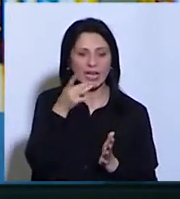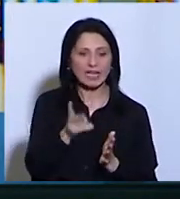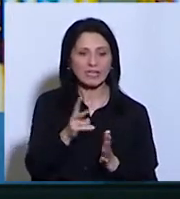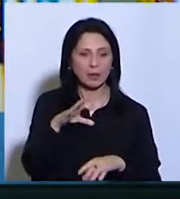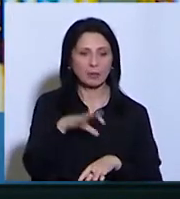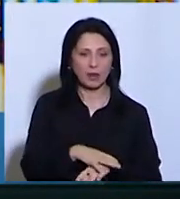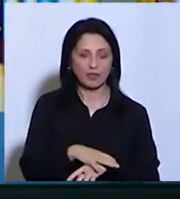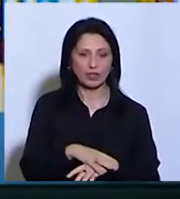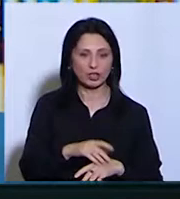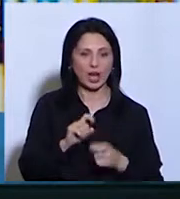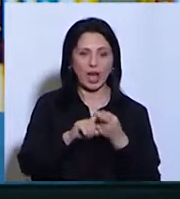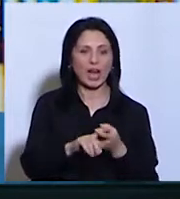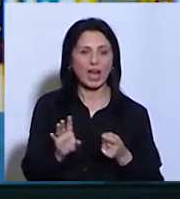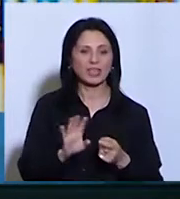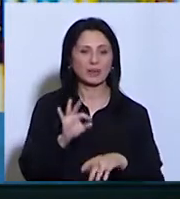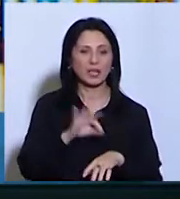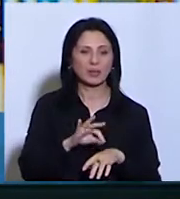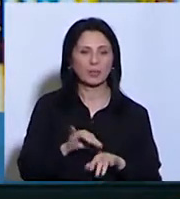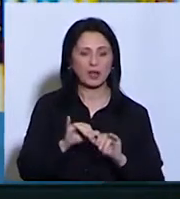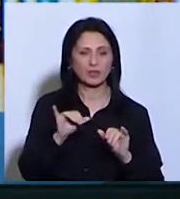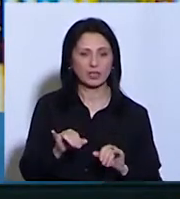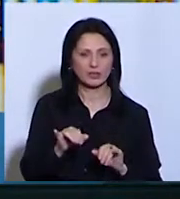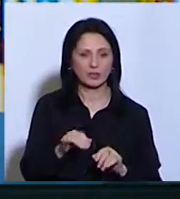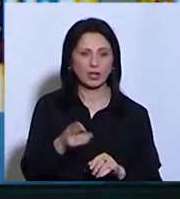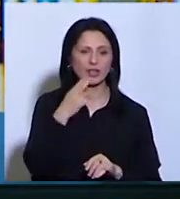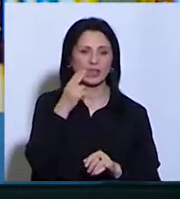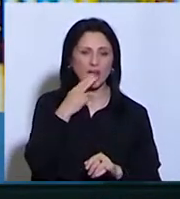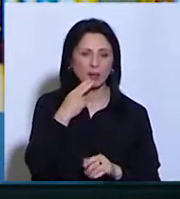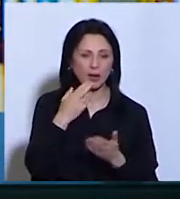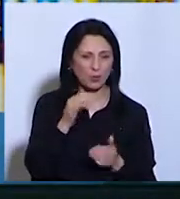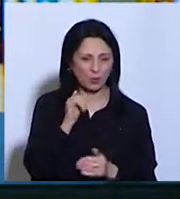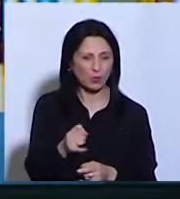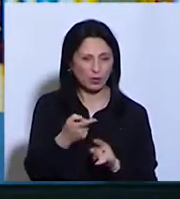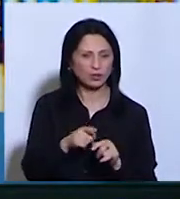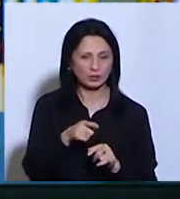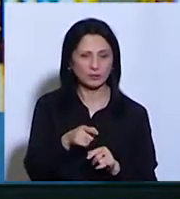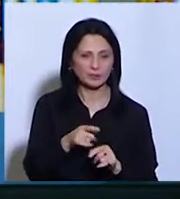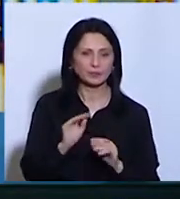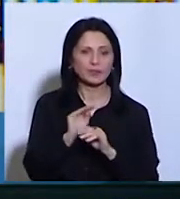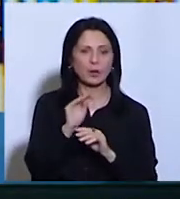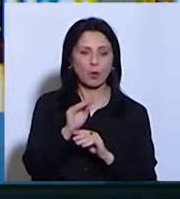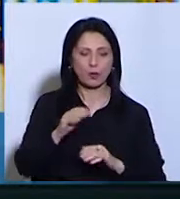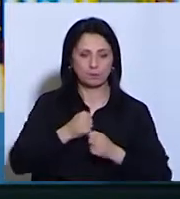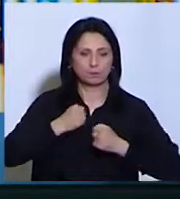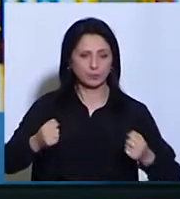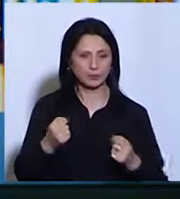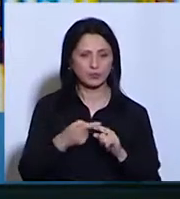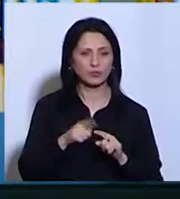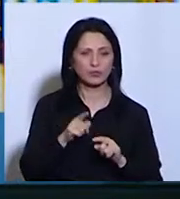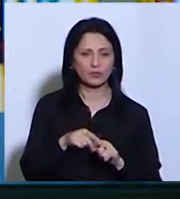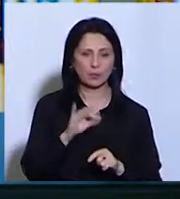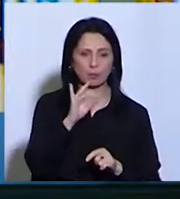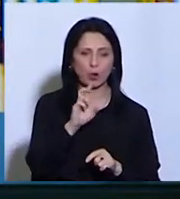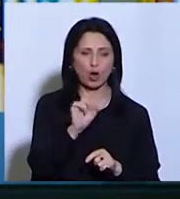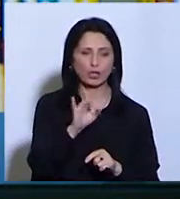ფაქტორები არაგადამდები დაავადებების განვითარების. იქ არის თამბაქო, ეს მომატებული წონა, ბოდიმას